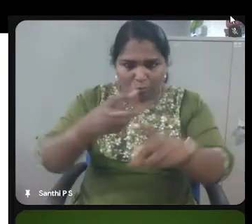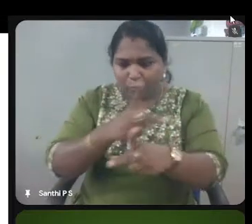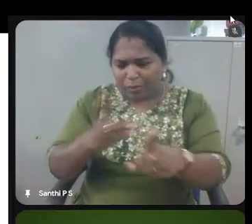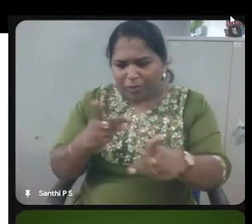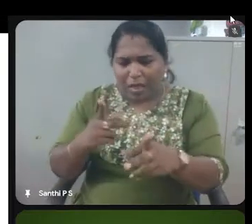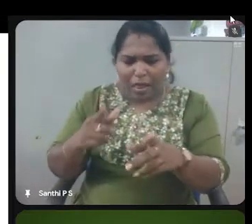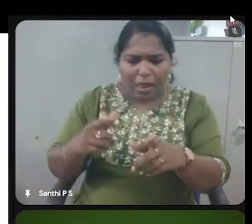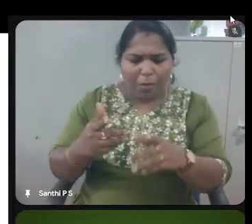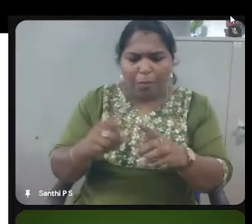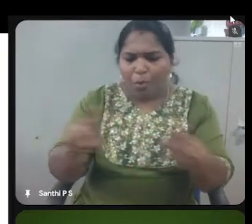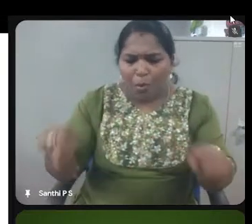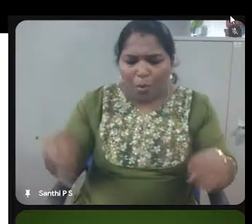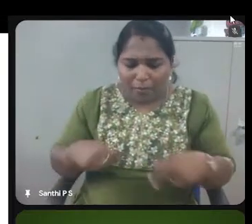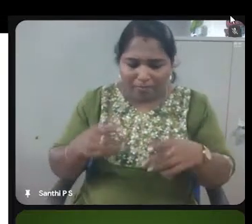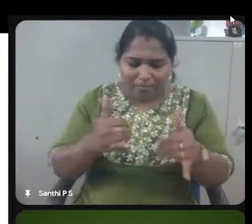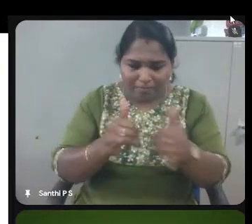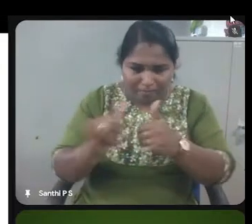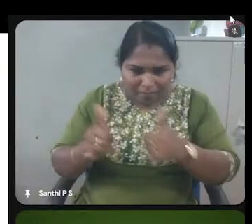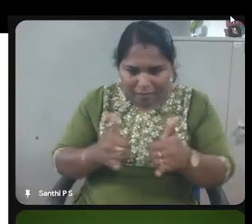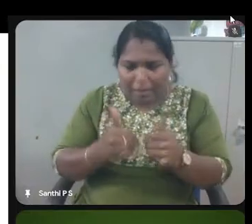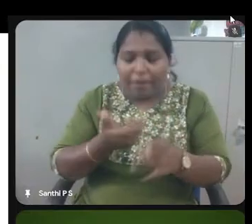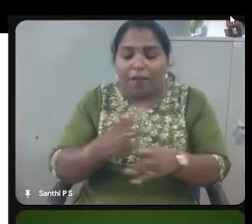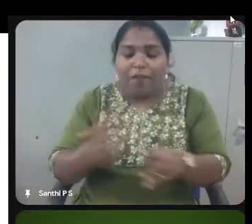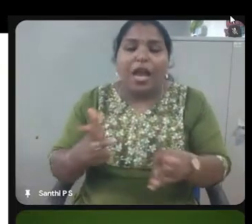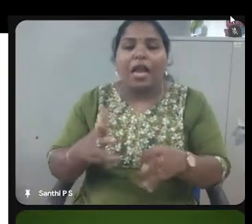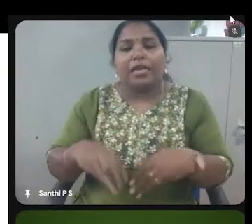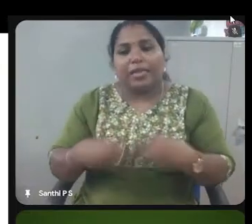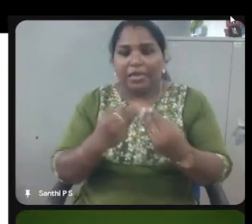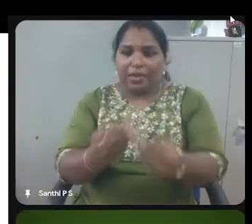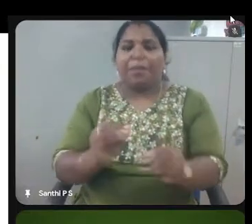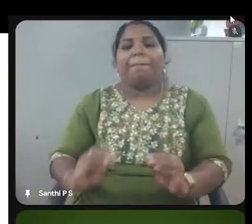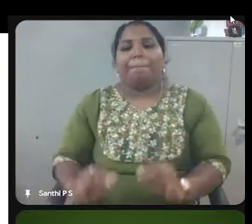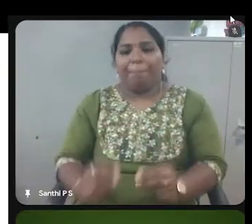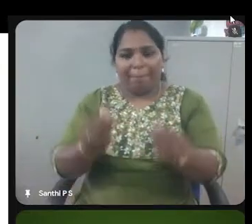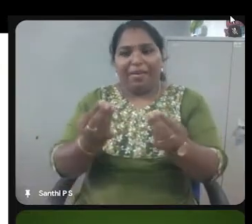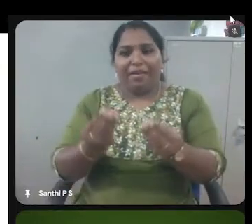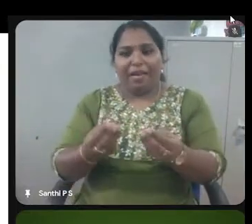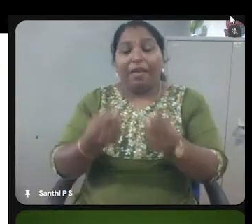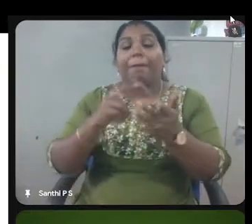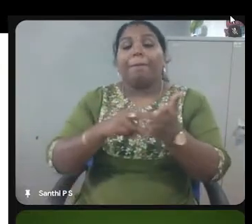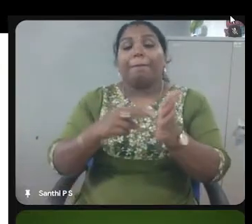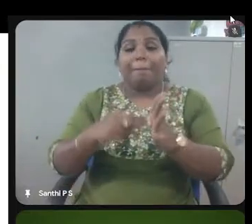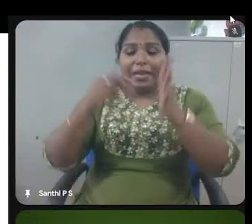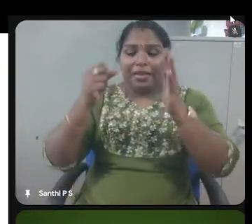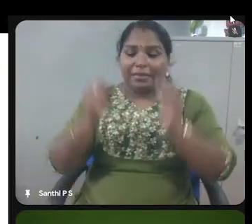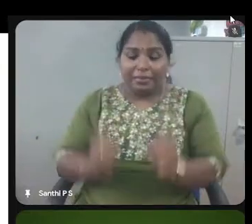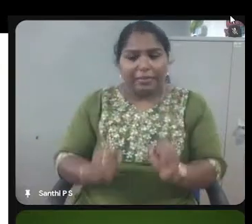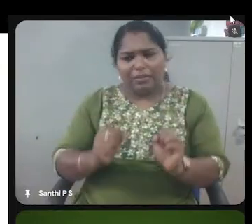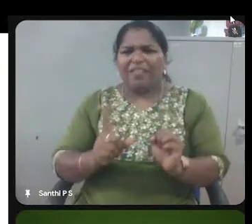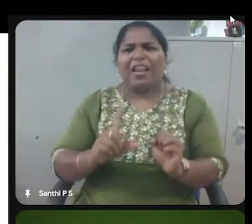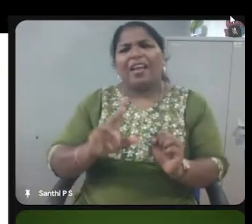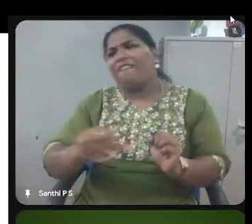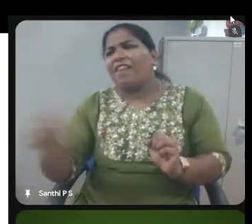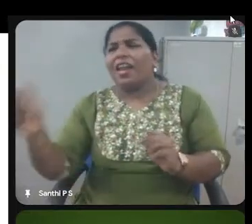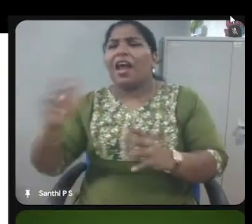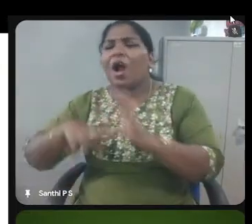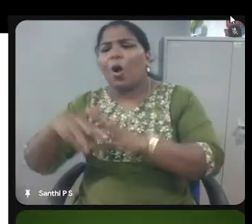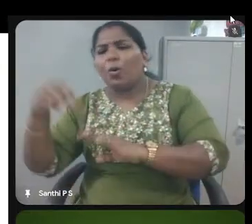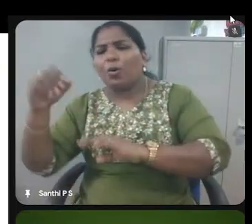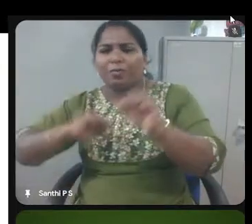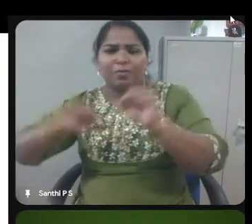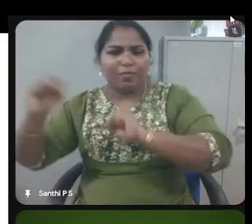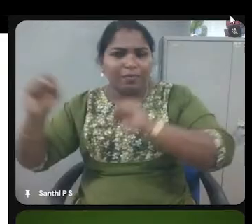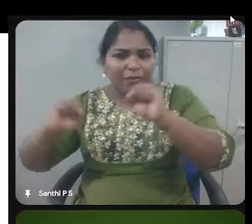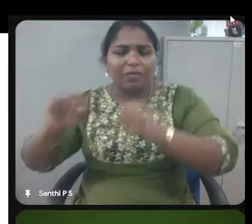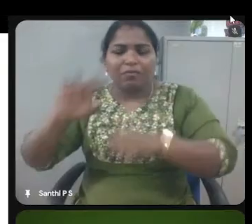എന്തെങ്കിലും ബോർഡ് ഗെയിംസോ അങ്ങനെയൊക്കെ എൻഗേജ് ചെയ്യാൻ പറ്റും. സോ ഒത്തിരി നേരം സിറ്റിംഗ് ആക്ടിവിറ്റീസ് തന്നെ കൊടുക്കണമെന്നില്ല, കൂടെ തന്നെ ഫിസിക്കൽ ആയിട്ട് ഒരു സ്കെഡ്യൂൾഡ്